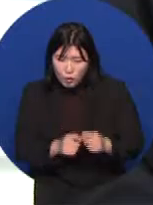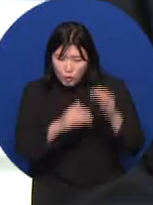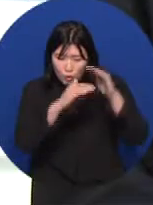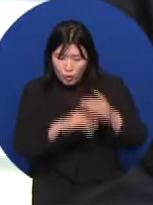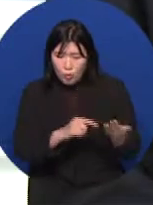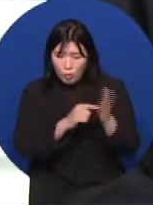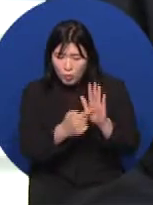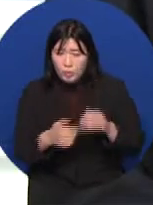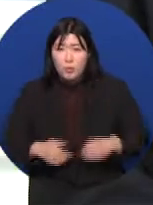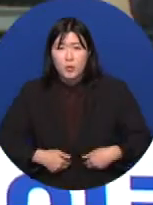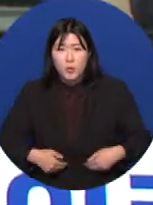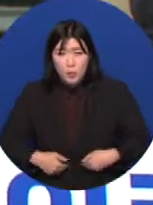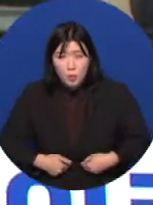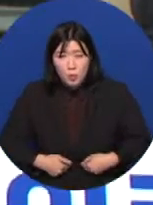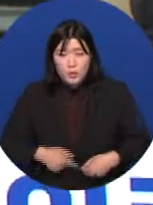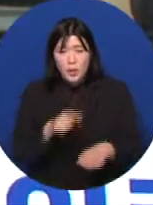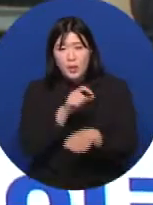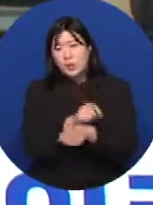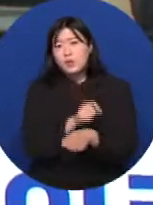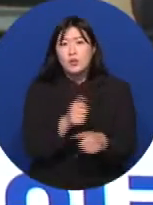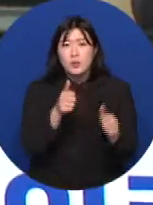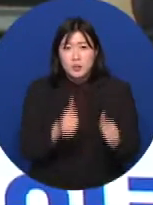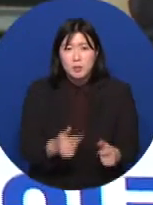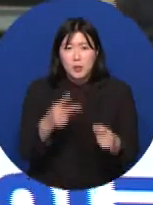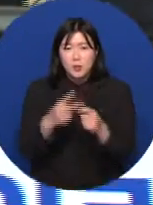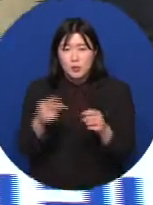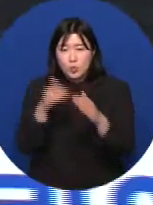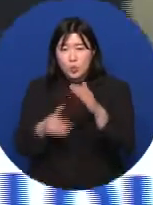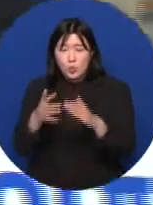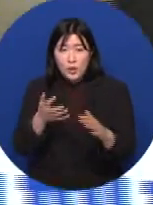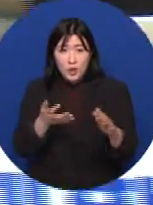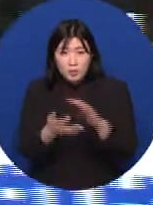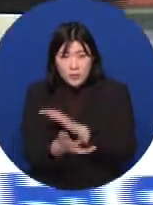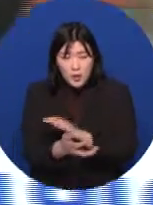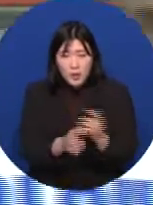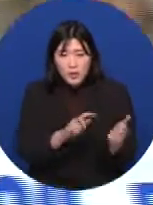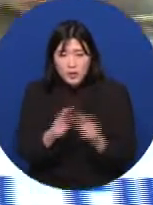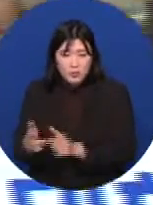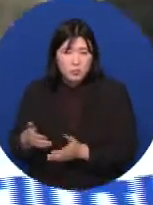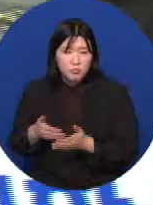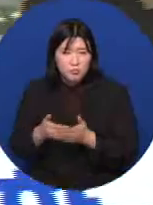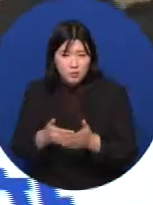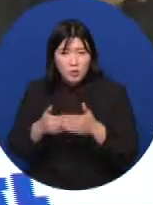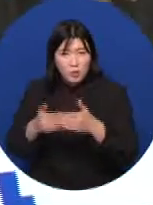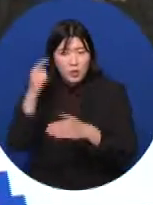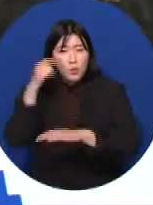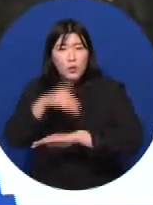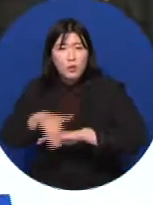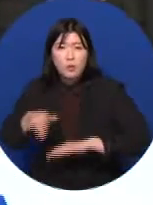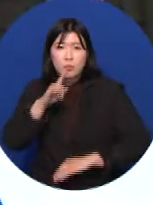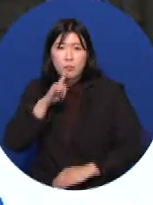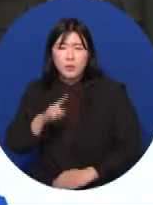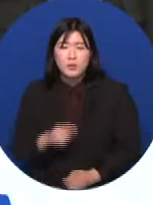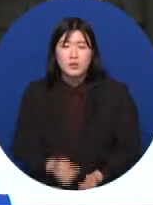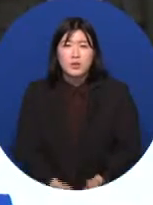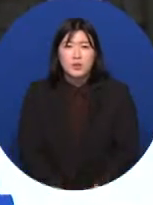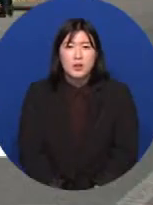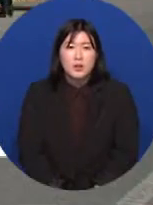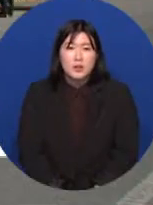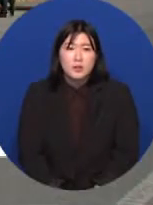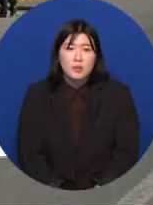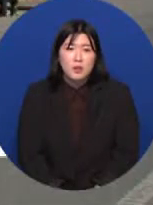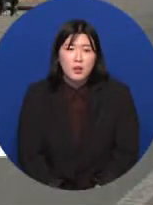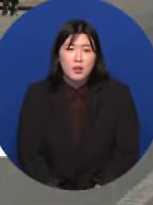공개해야 한다 며 행정심판을 비롯한 감사원 02 감사 등 후속 절차를 추진하겠다 고 맞섰습니다 이